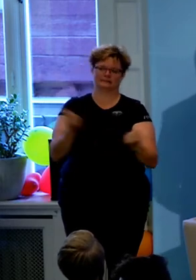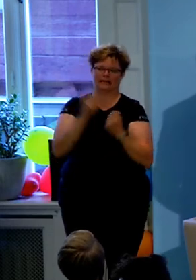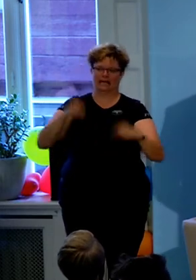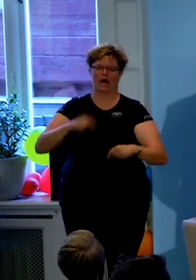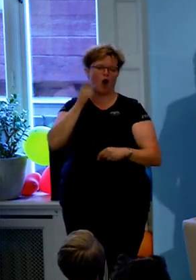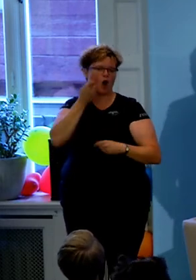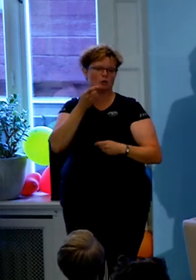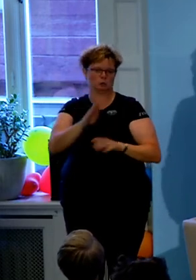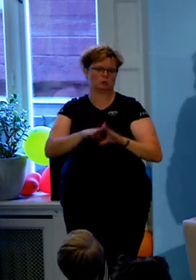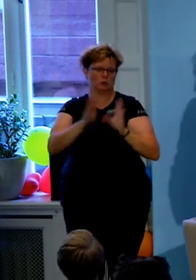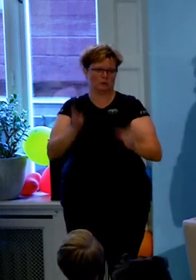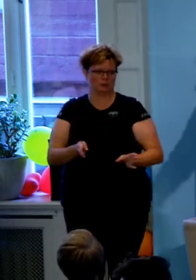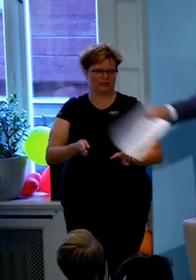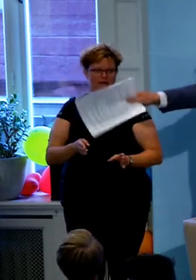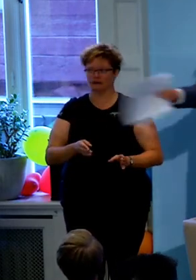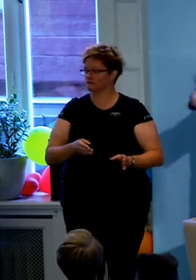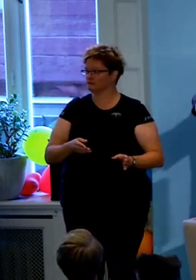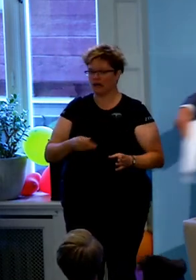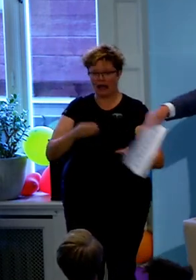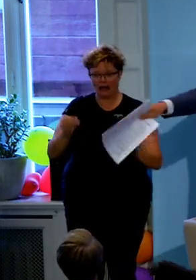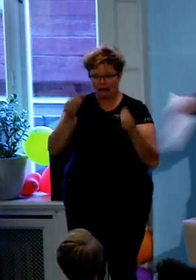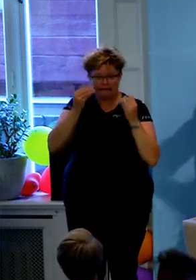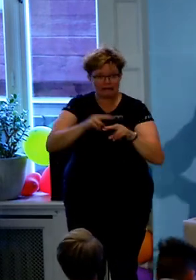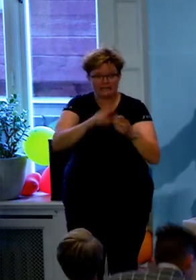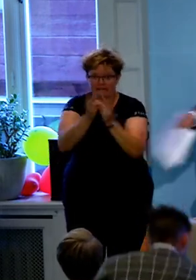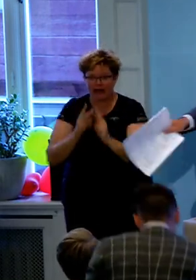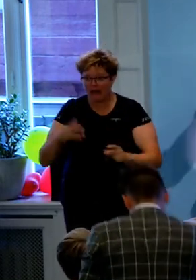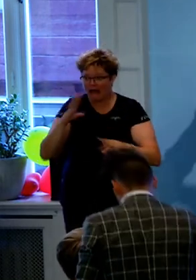här i Öresundshuset. Håll till god. Lär känna